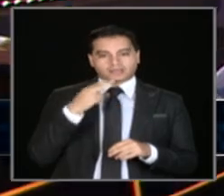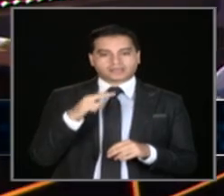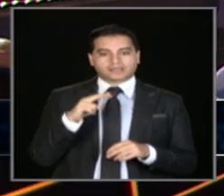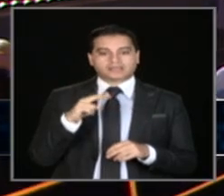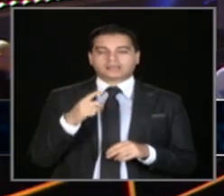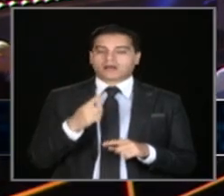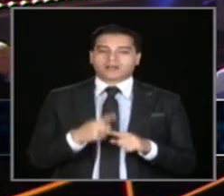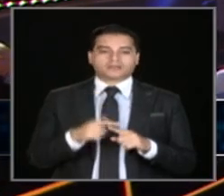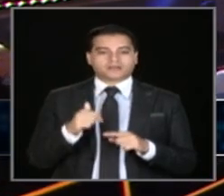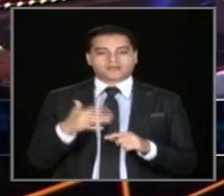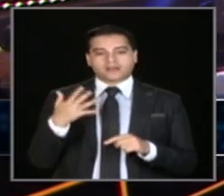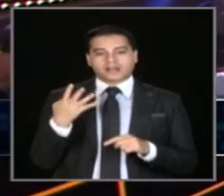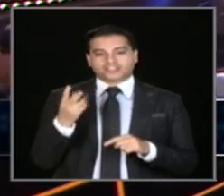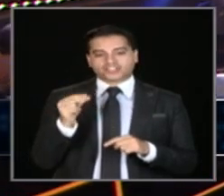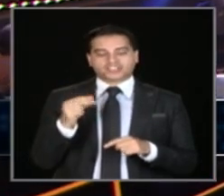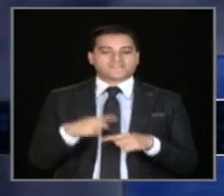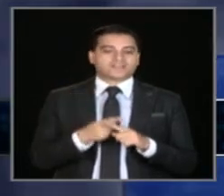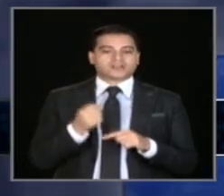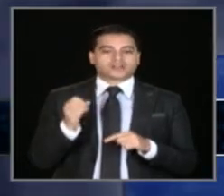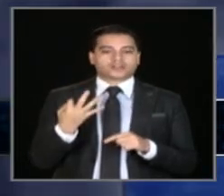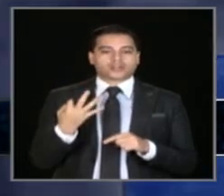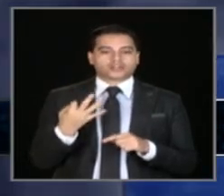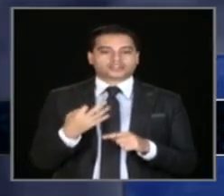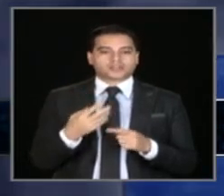الجندي. غلط. ما هو حاصل ضرب 20 في 13؟